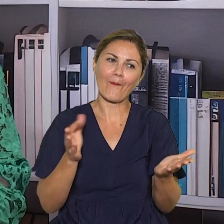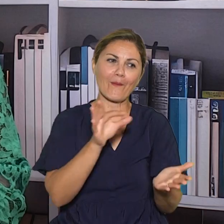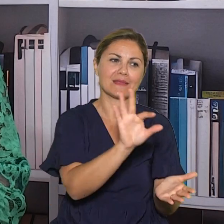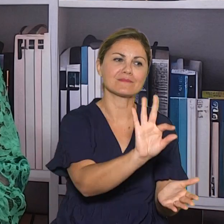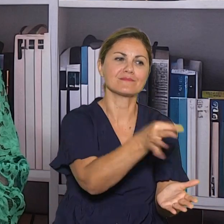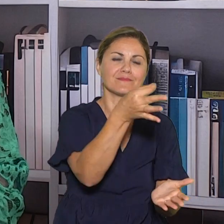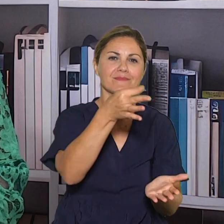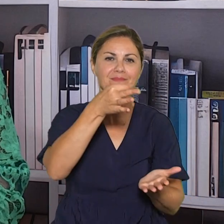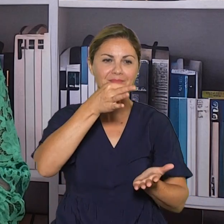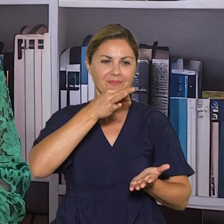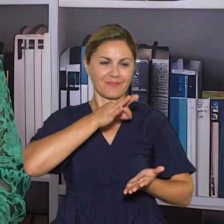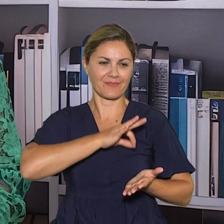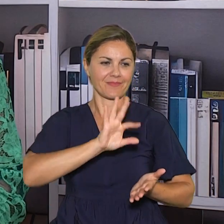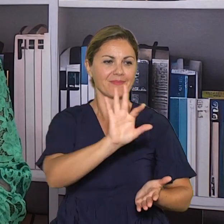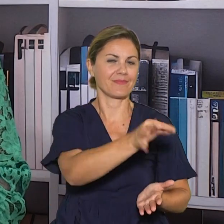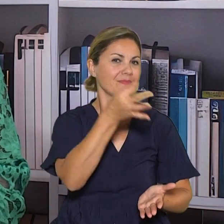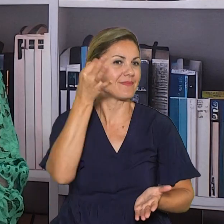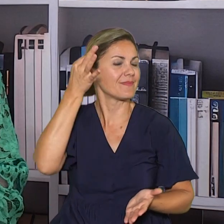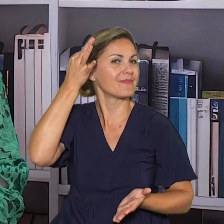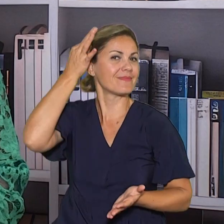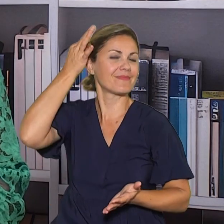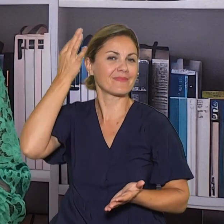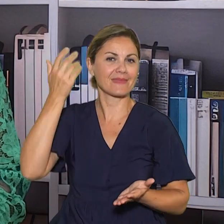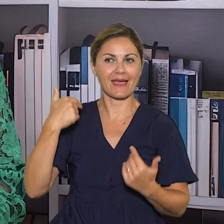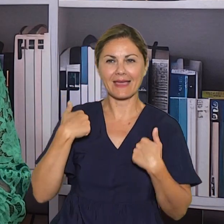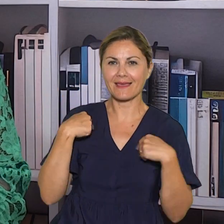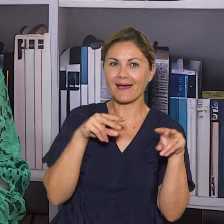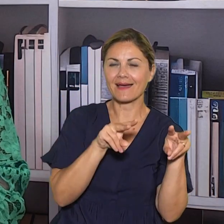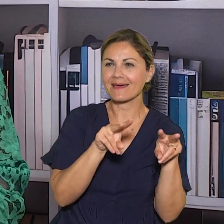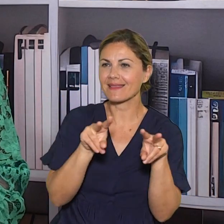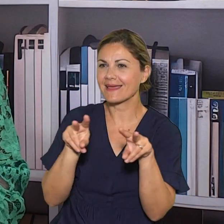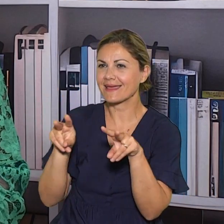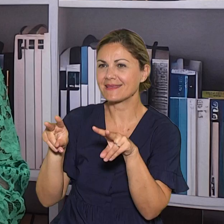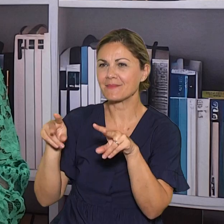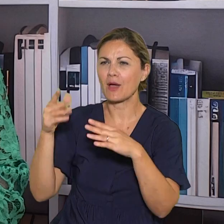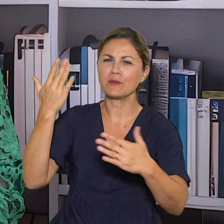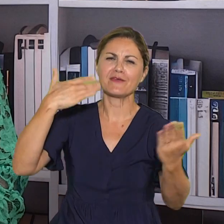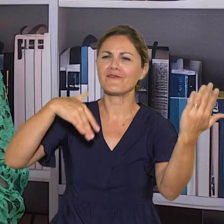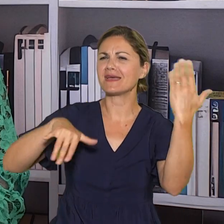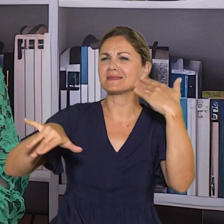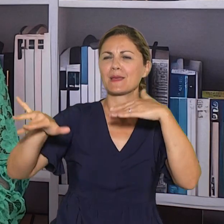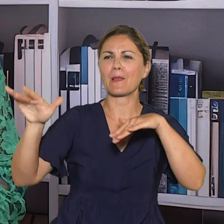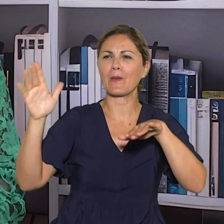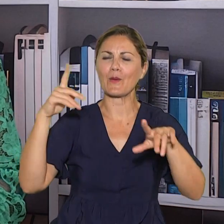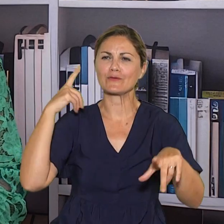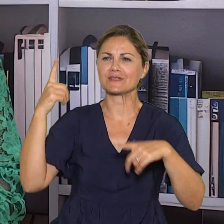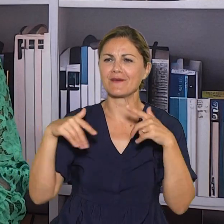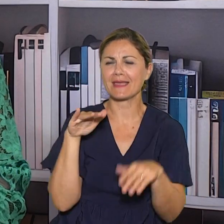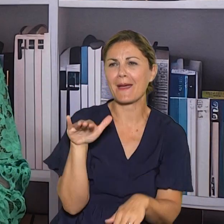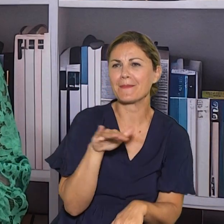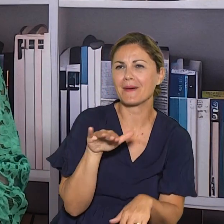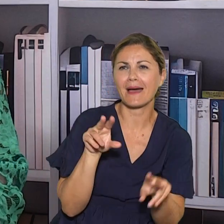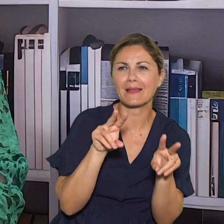oni i druge slakarije, izvodili svake vragolije. A ja bi stala, ko siroče malo, manje